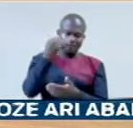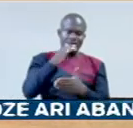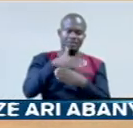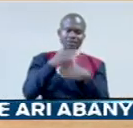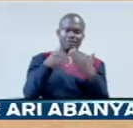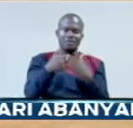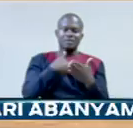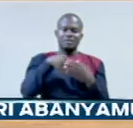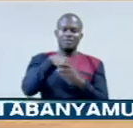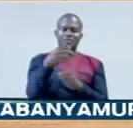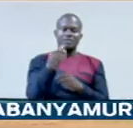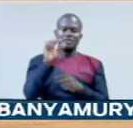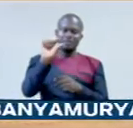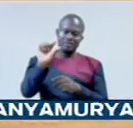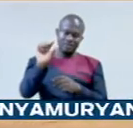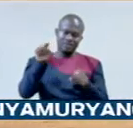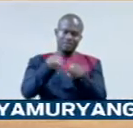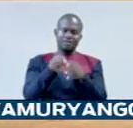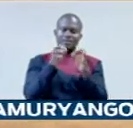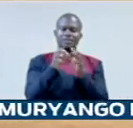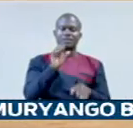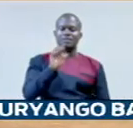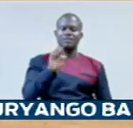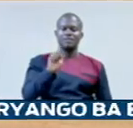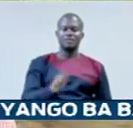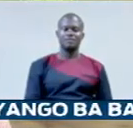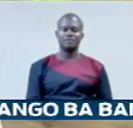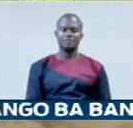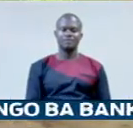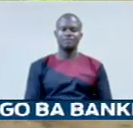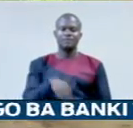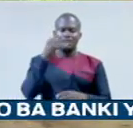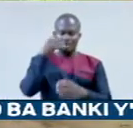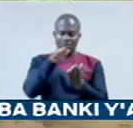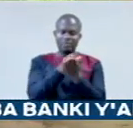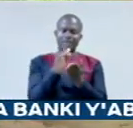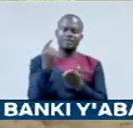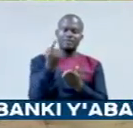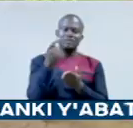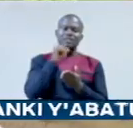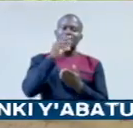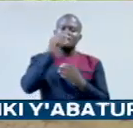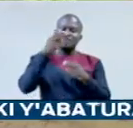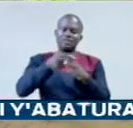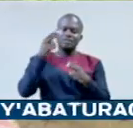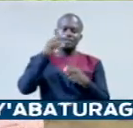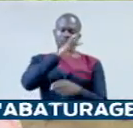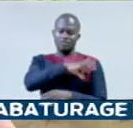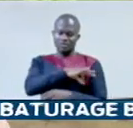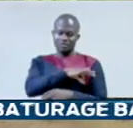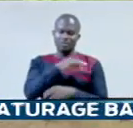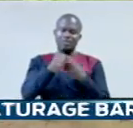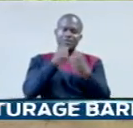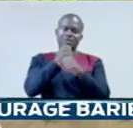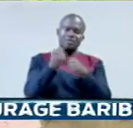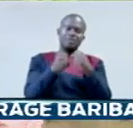umunyamigabane yaba afitemo amafaranga make nk'uko bisobanurwa na seti kwizera iyo banki runaka ntiriyongira iyo mvuga izina yungutse buri